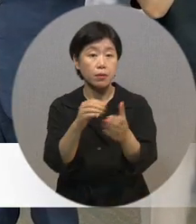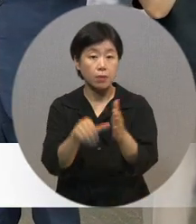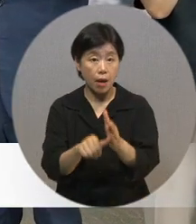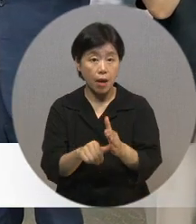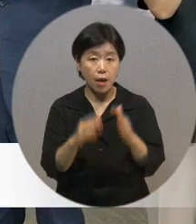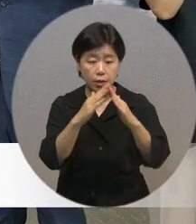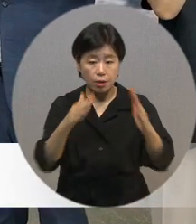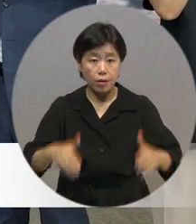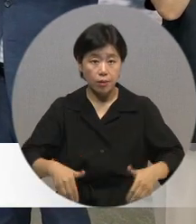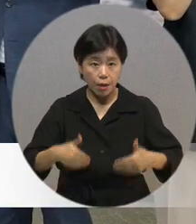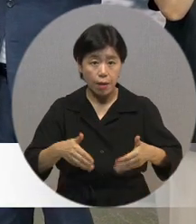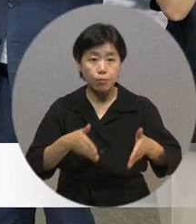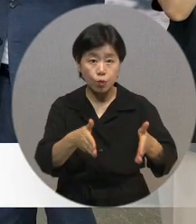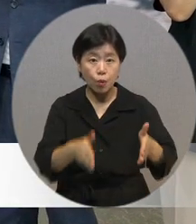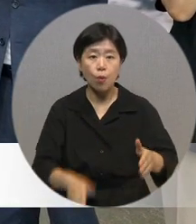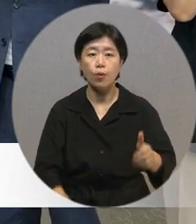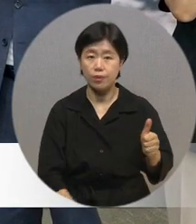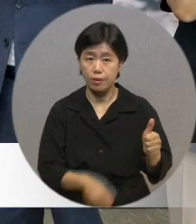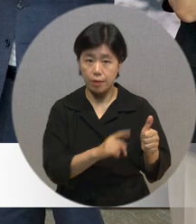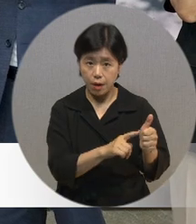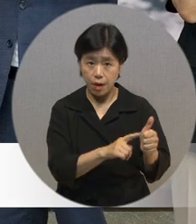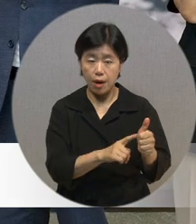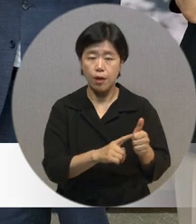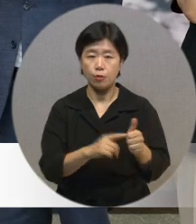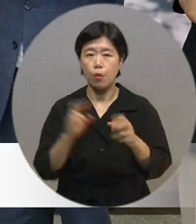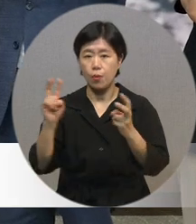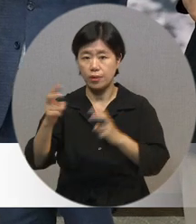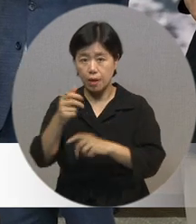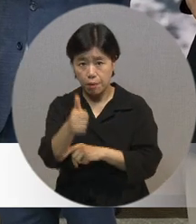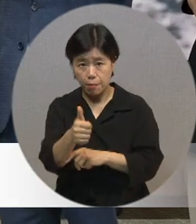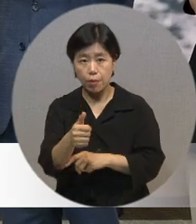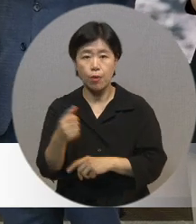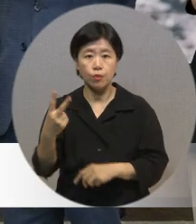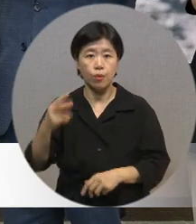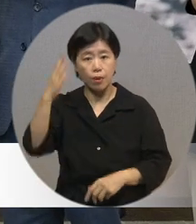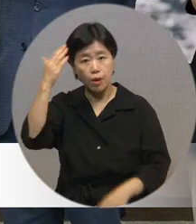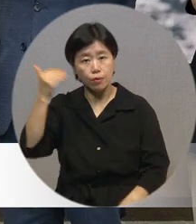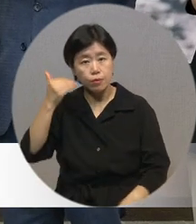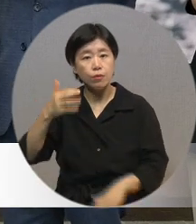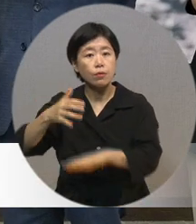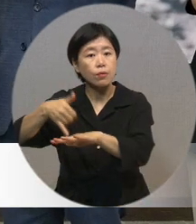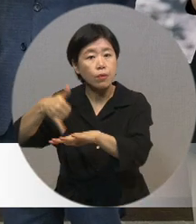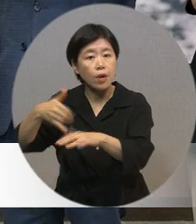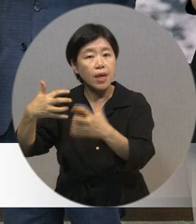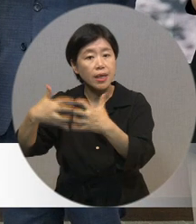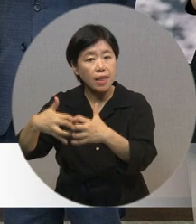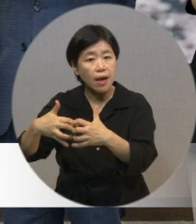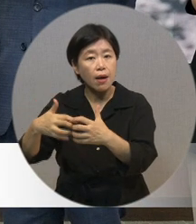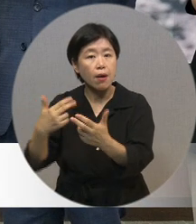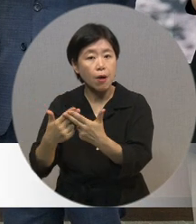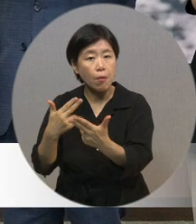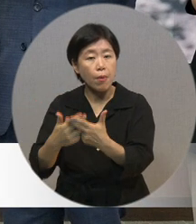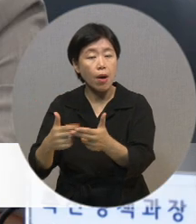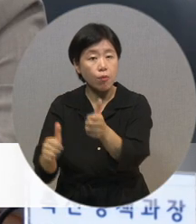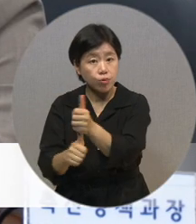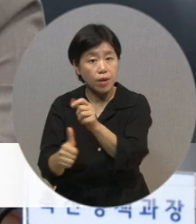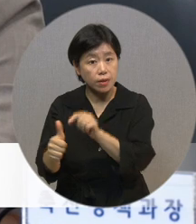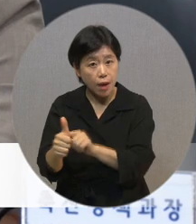김영록 전남도지사, 원유현 대동 대표이사, 정선욱 한국농업기계학회 부회장 등이